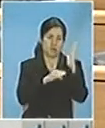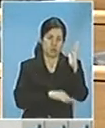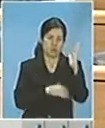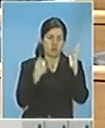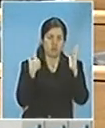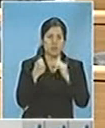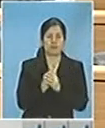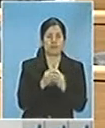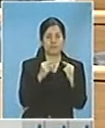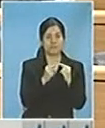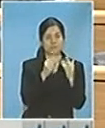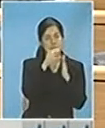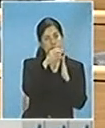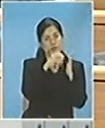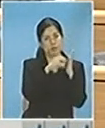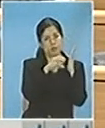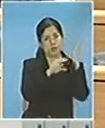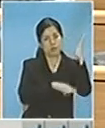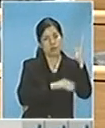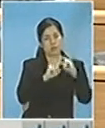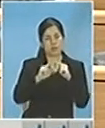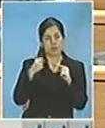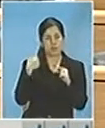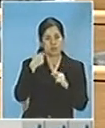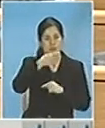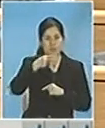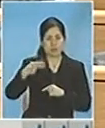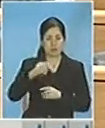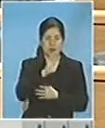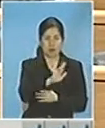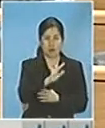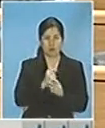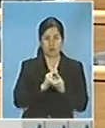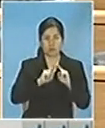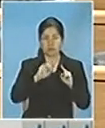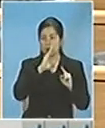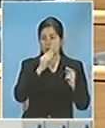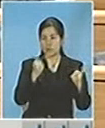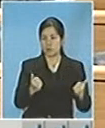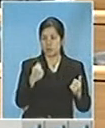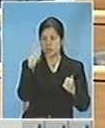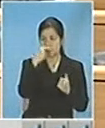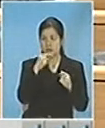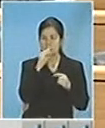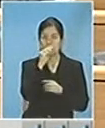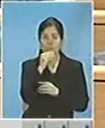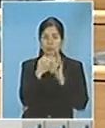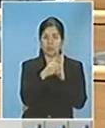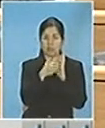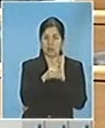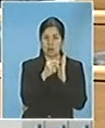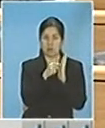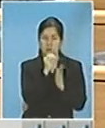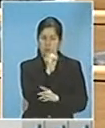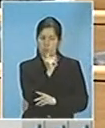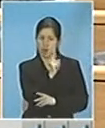ภาษาถิ่นเป็นของตัวเองแต่ตอนนี้นั้นใครที่พูดภาษาถิ่นอีสานขึ้นจะเรียกถูกดูถูก